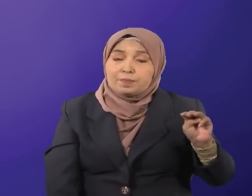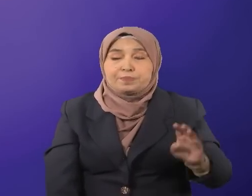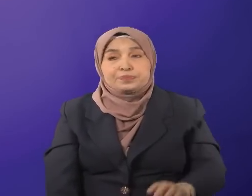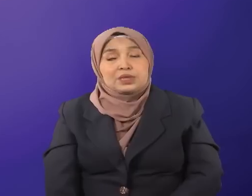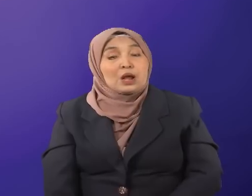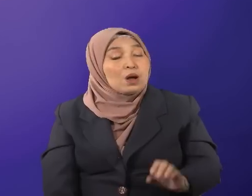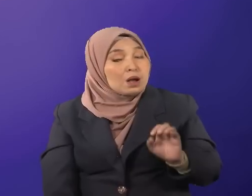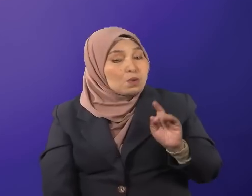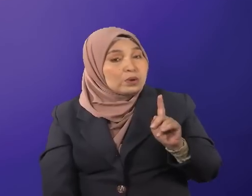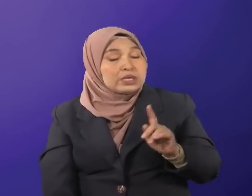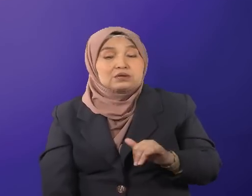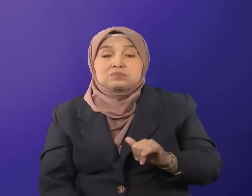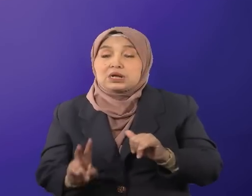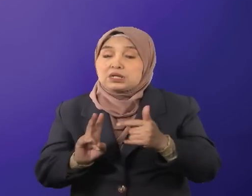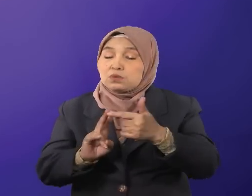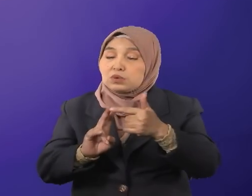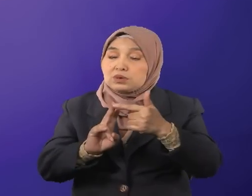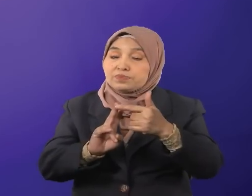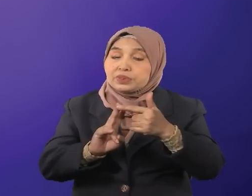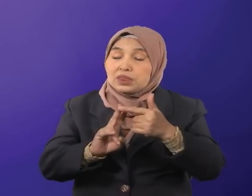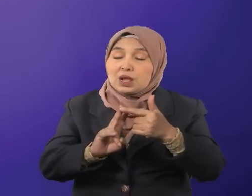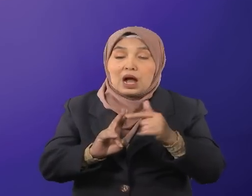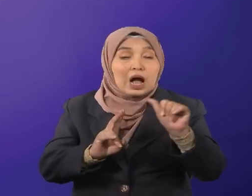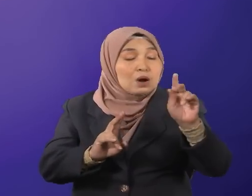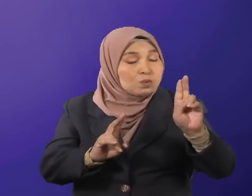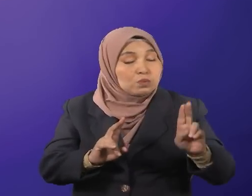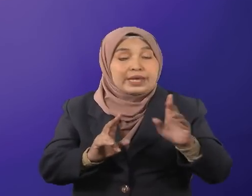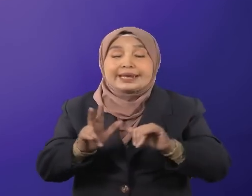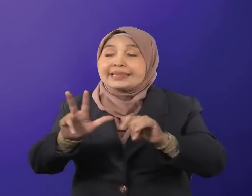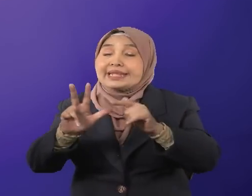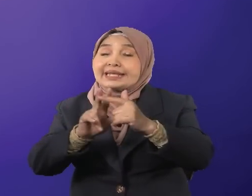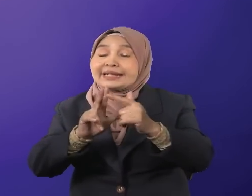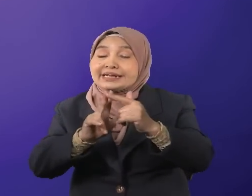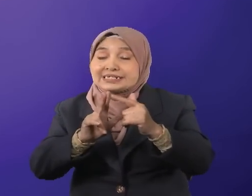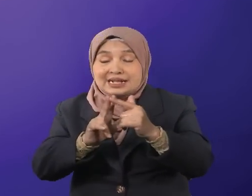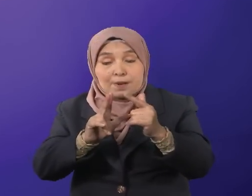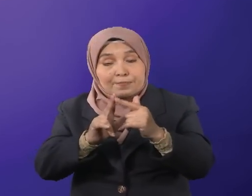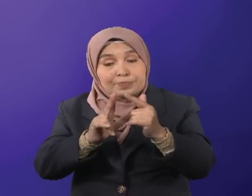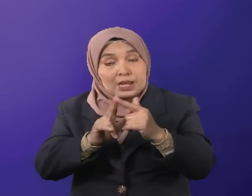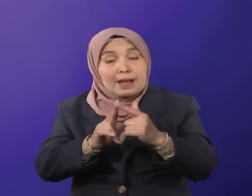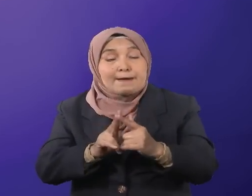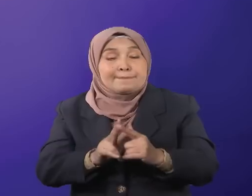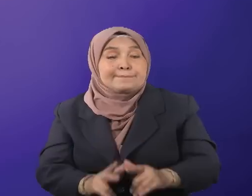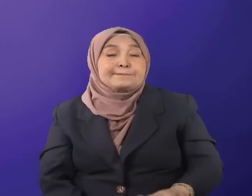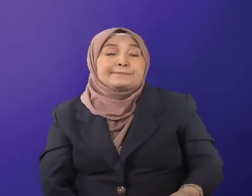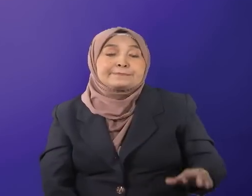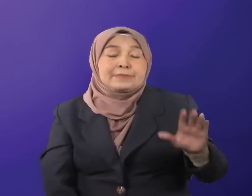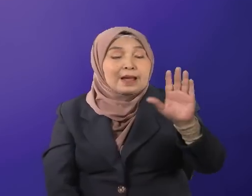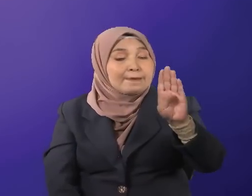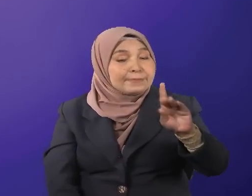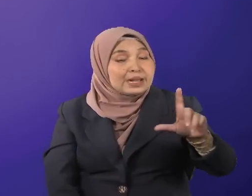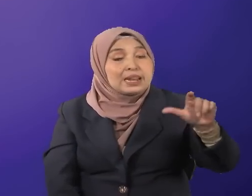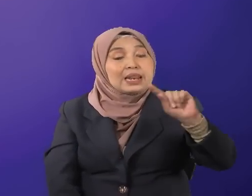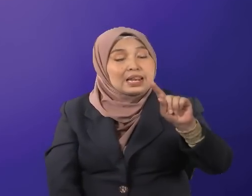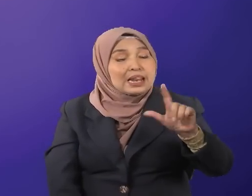a'unabbi'ukum. Baik, itu yang kedua. Qul, yang kedua a'u. Yang ketiga kalimah lilladzina taqaw. Ha.